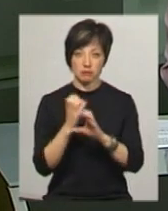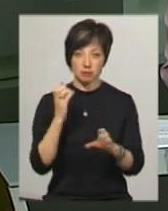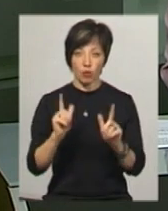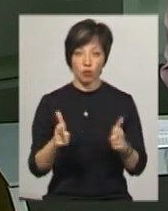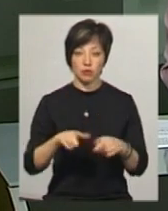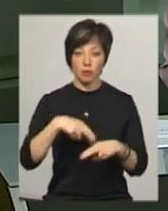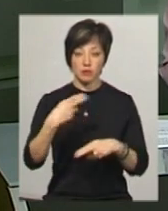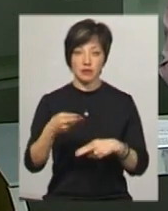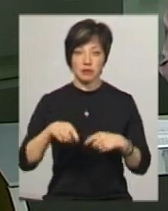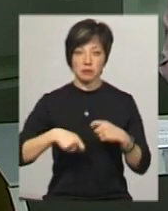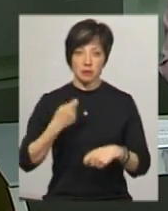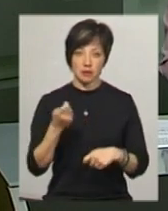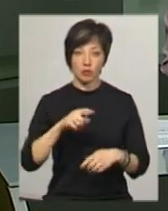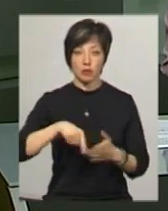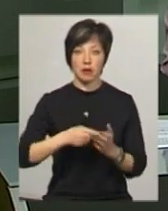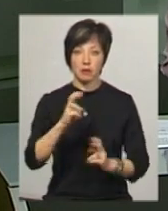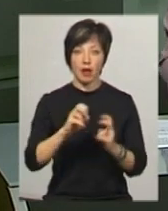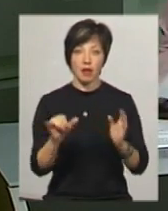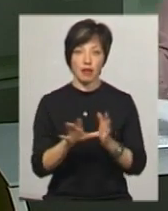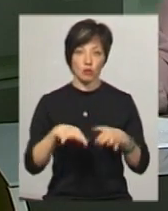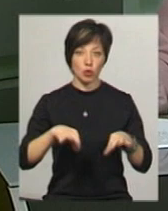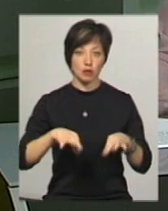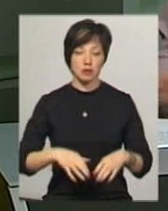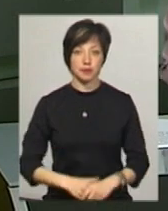збитки, які зазнало комунальне підприємство «Електротранс».